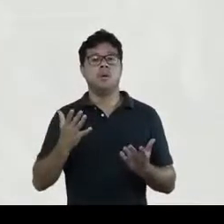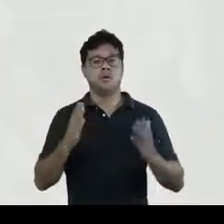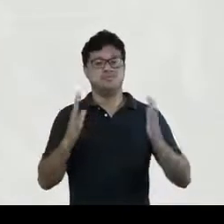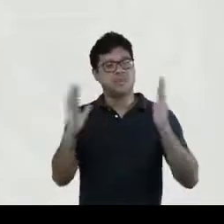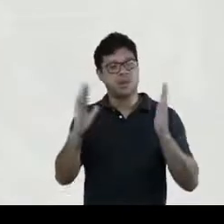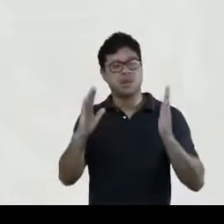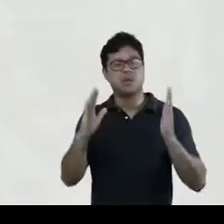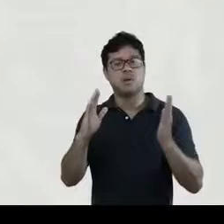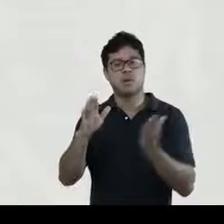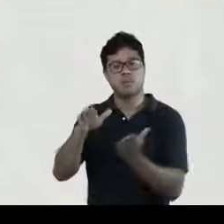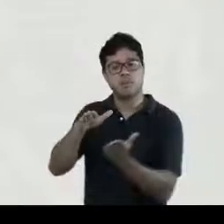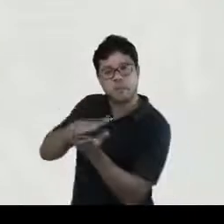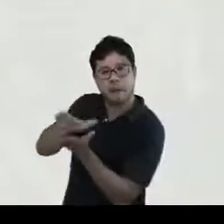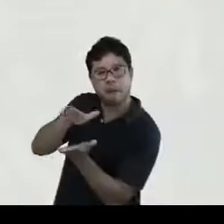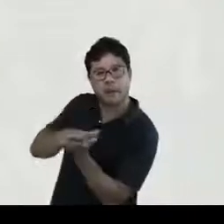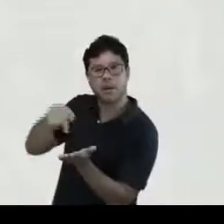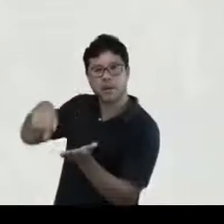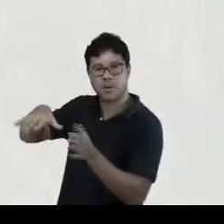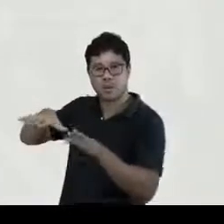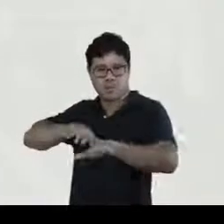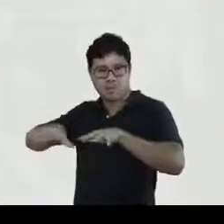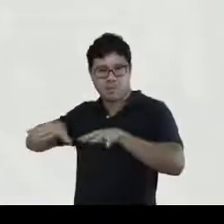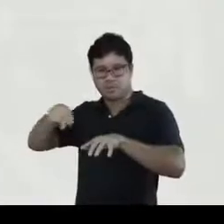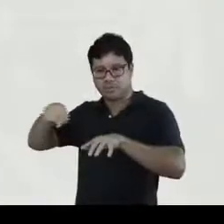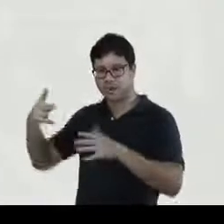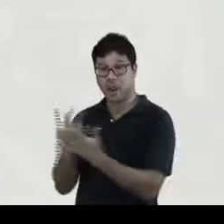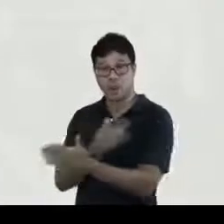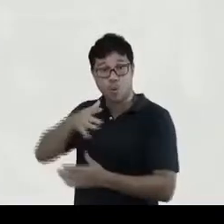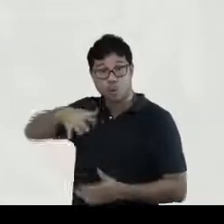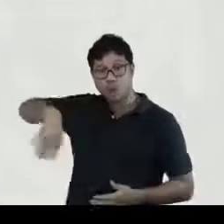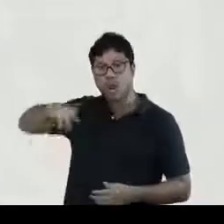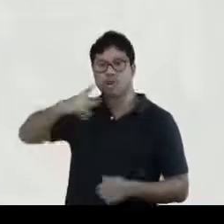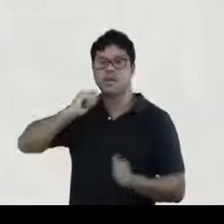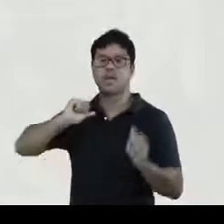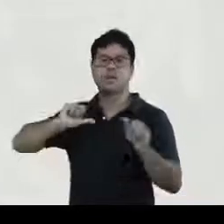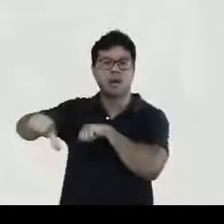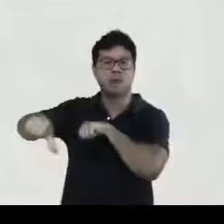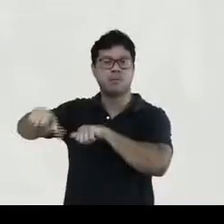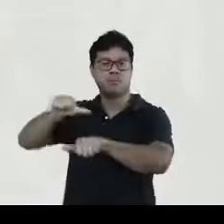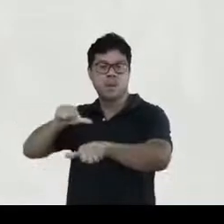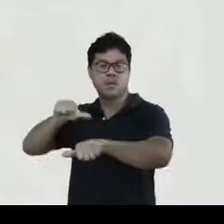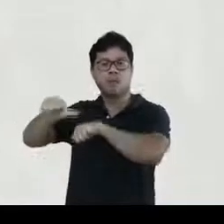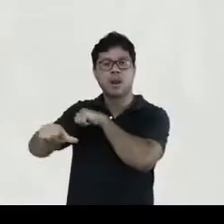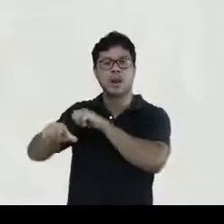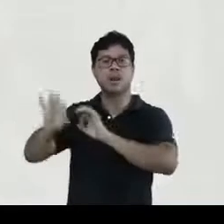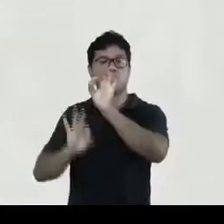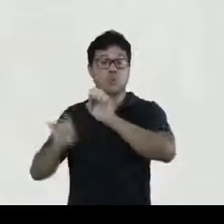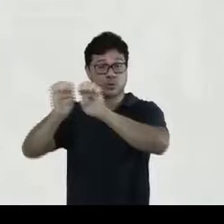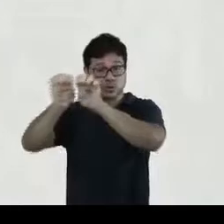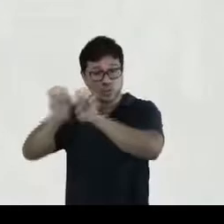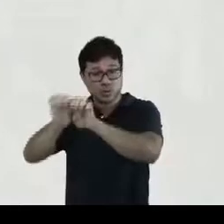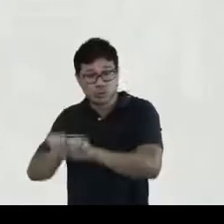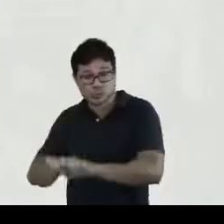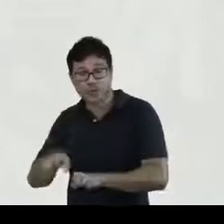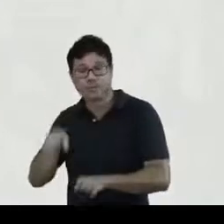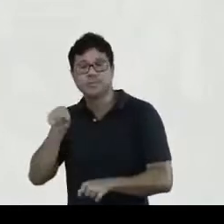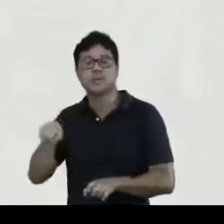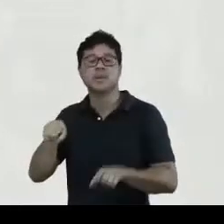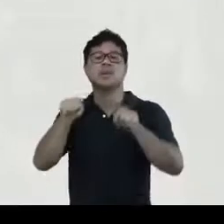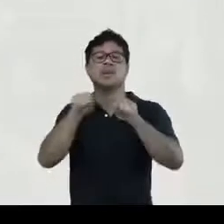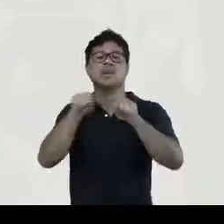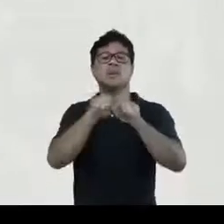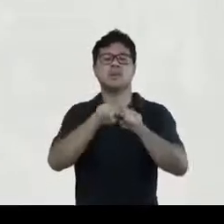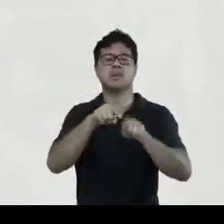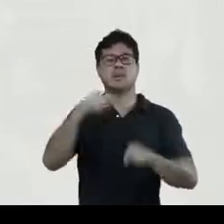do impresso a um movimento realmente de alternância dessas estruturas e aí